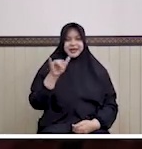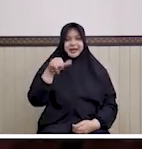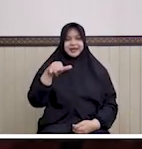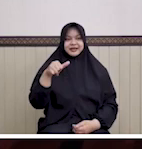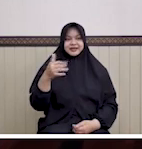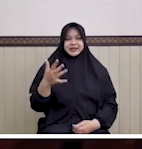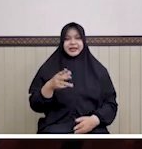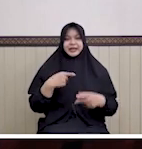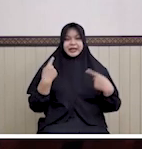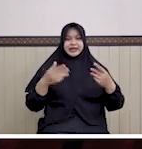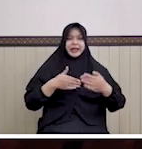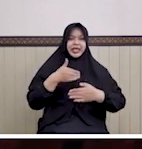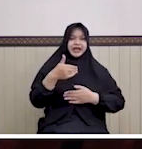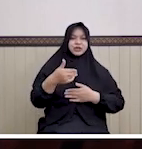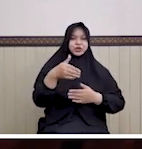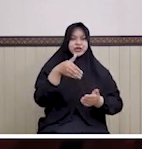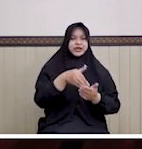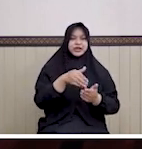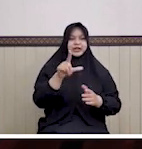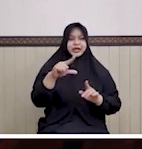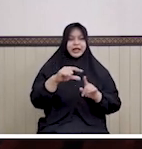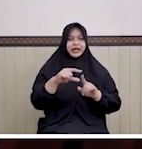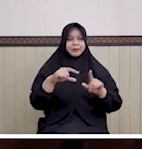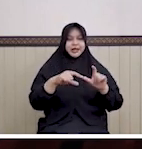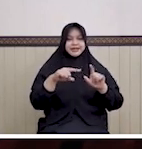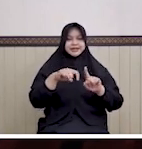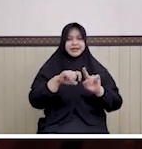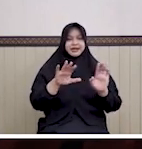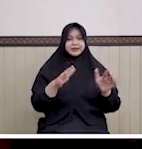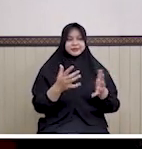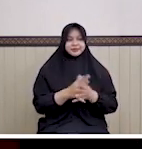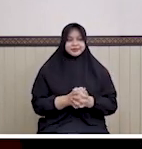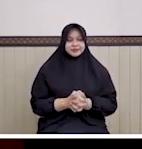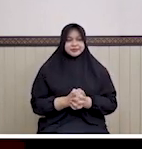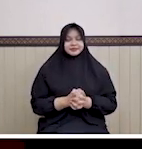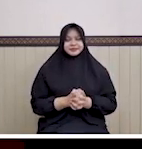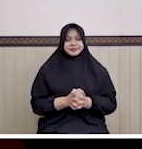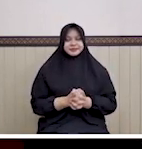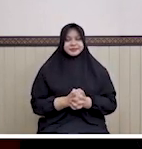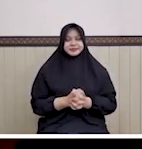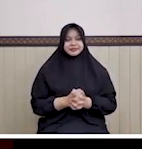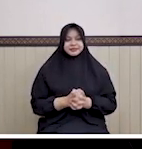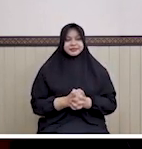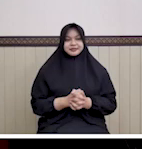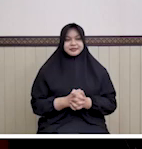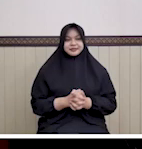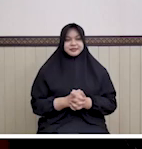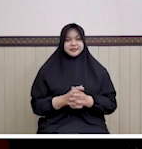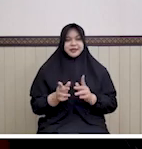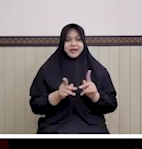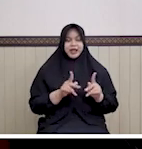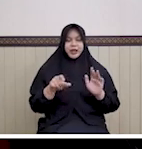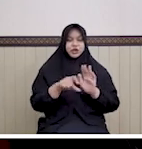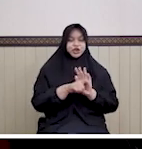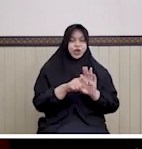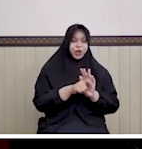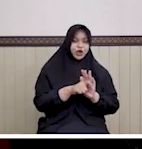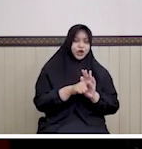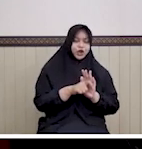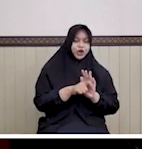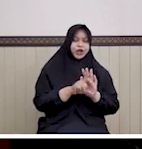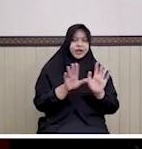kita lanjut lagi ke lpsk Hehehe iya kalau misalnya kemudian